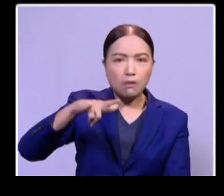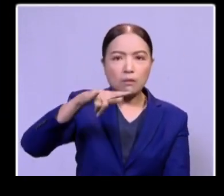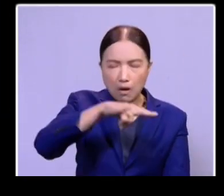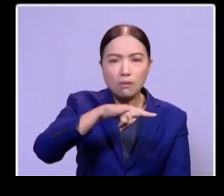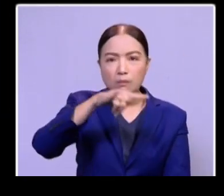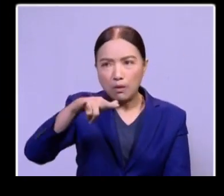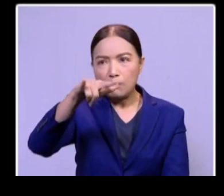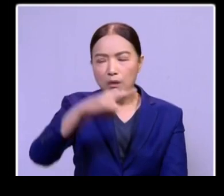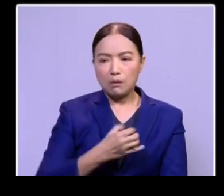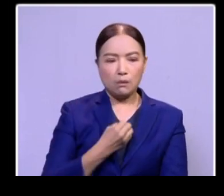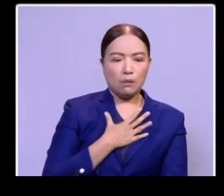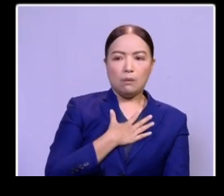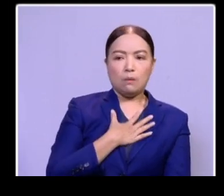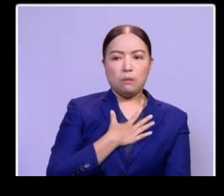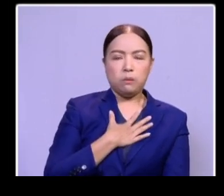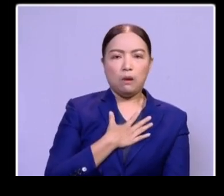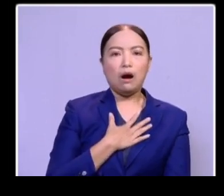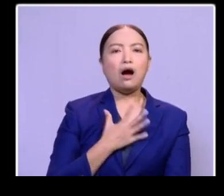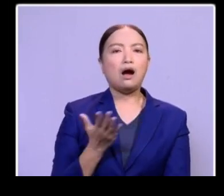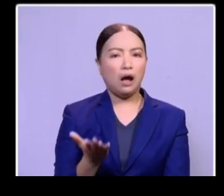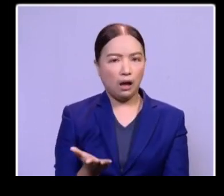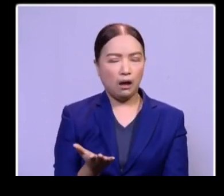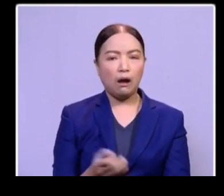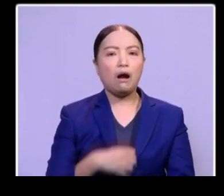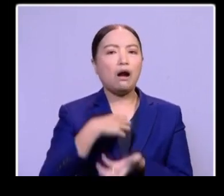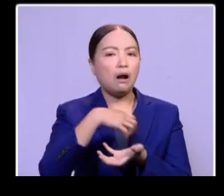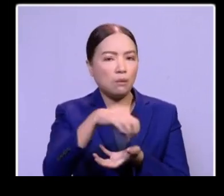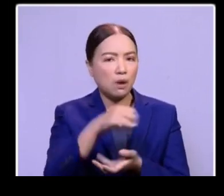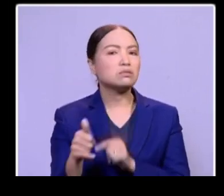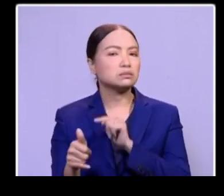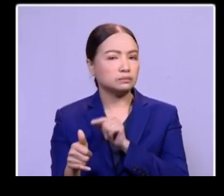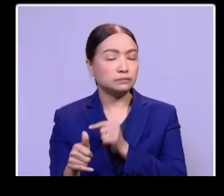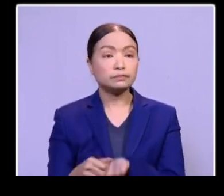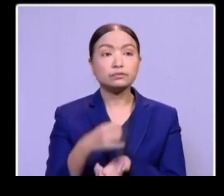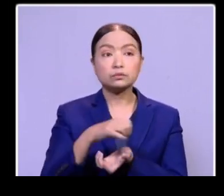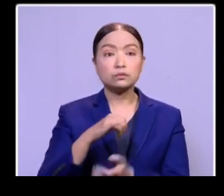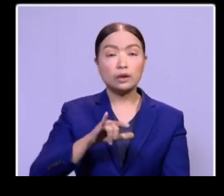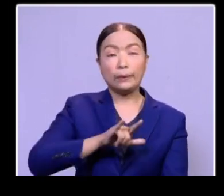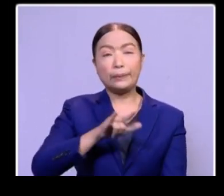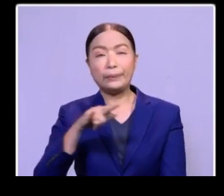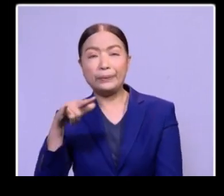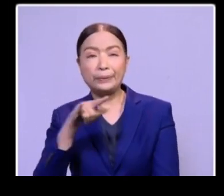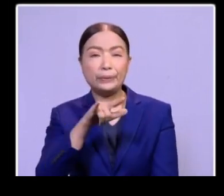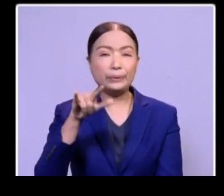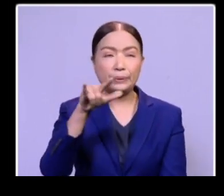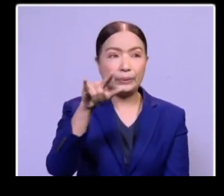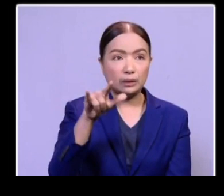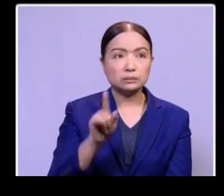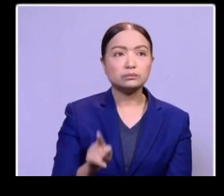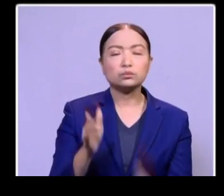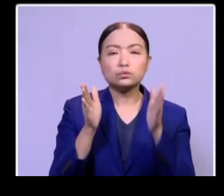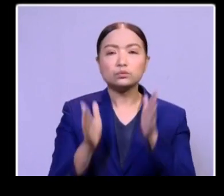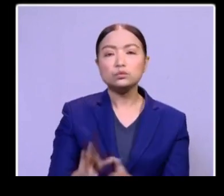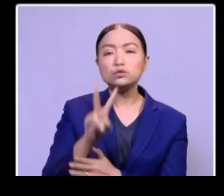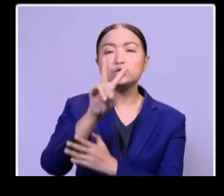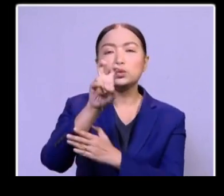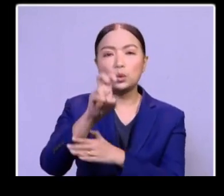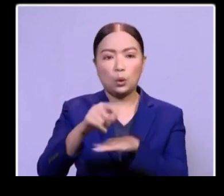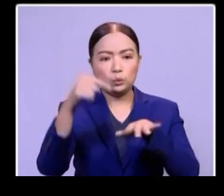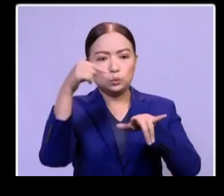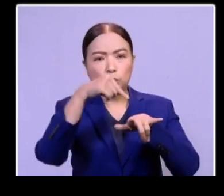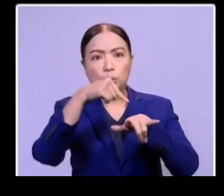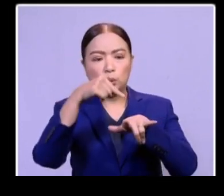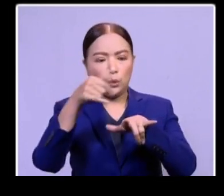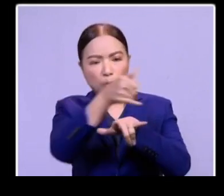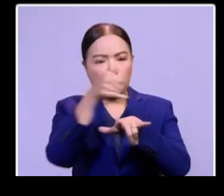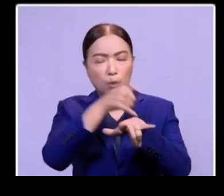ะหนึ่งในผู้โดยสารเล่าว่าระหว่างที่บินผ่าฝ่าพายุลูกเห็บเนี่ยพบว่าผู้โดยสารกว่า200คนตกใจ